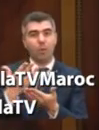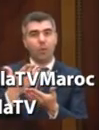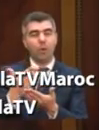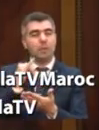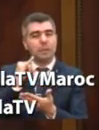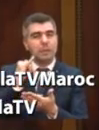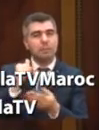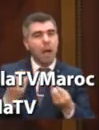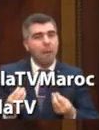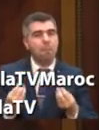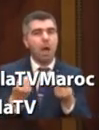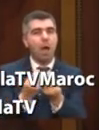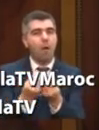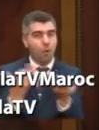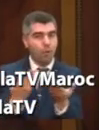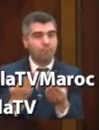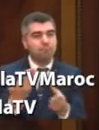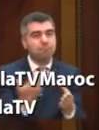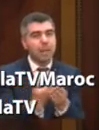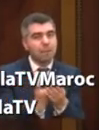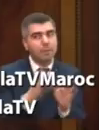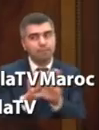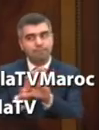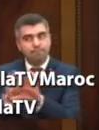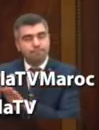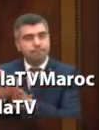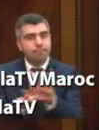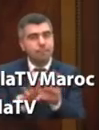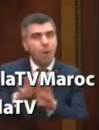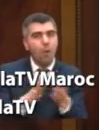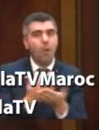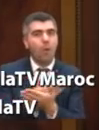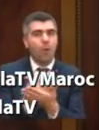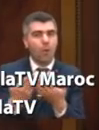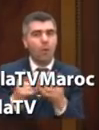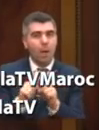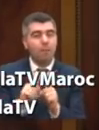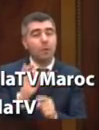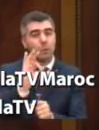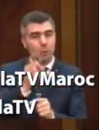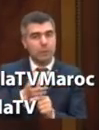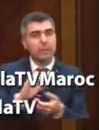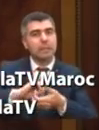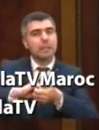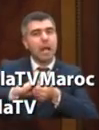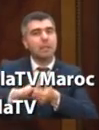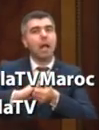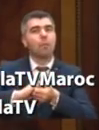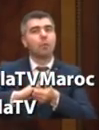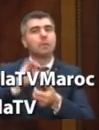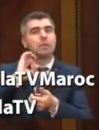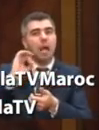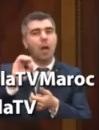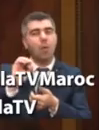المبدئي والعملي في قلب كل المبادرات وكل أشكال الشجب والتنديد والتضامن التي تقوم